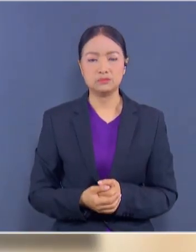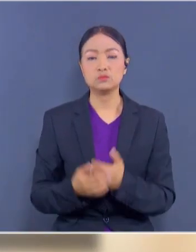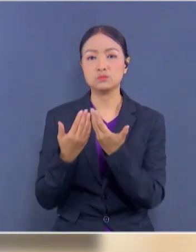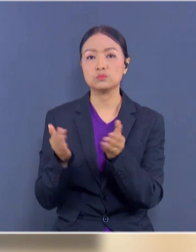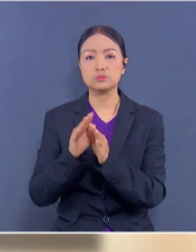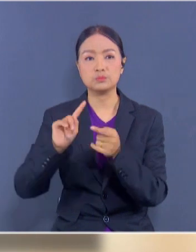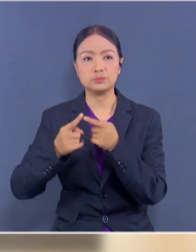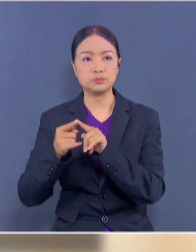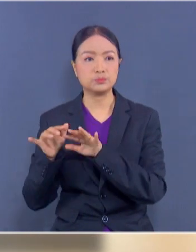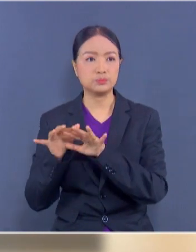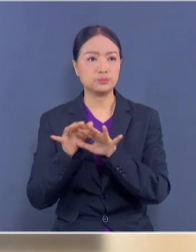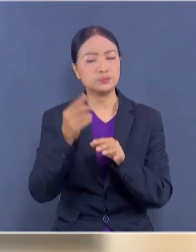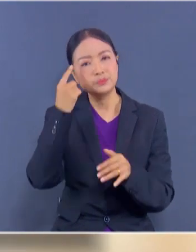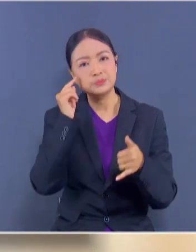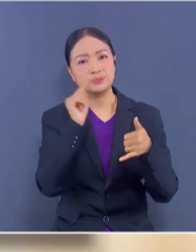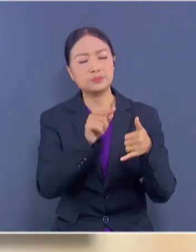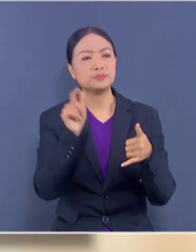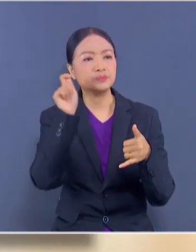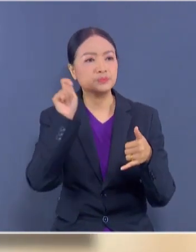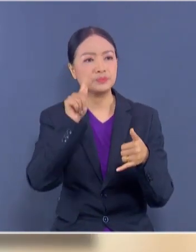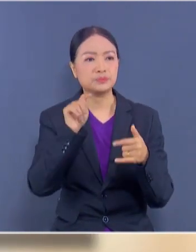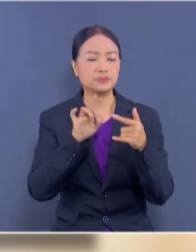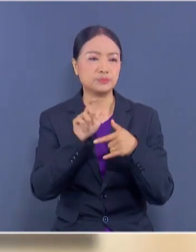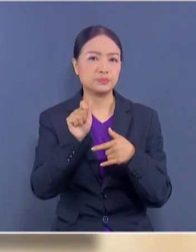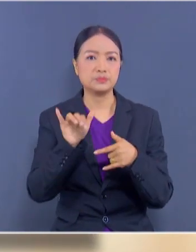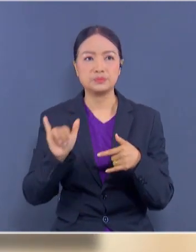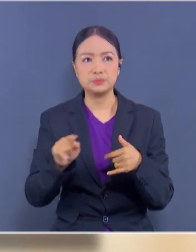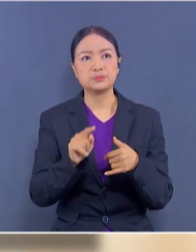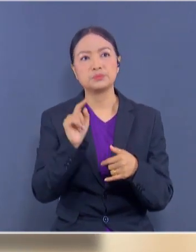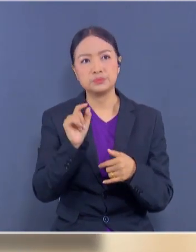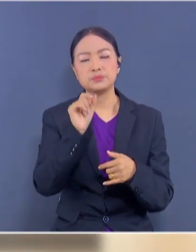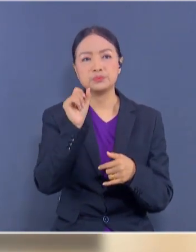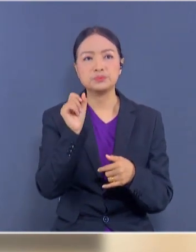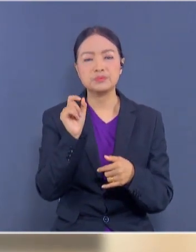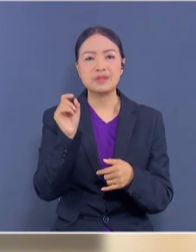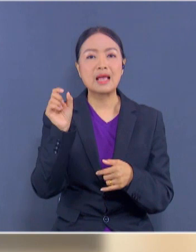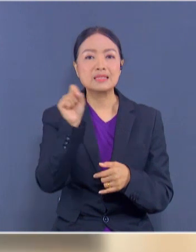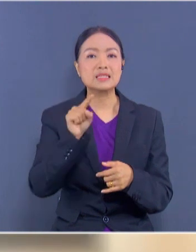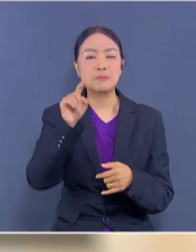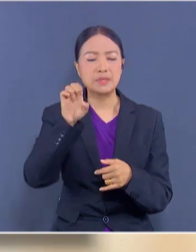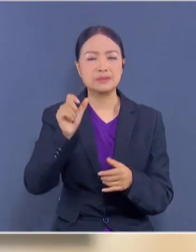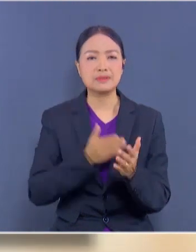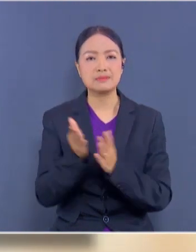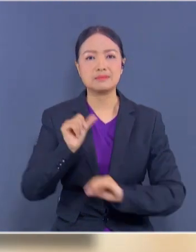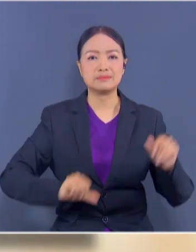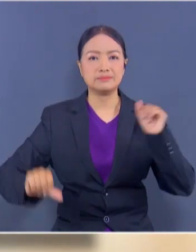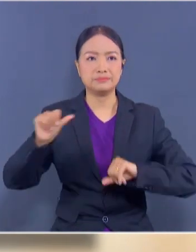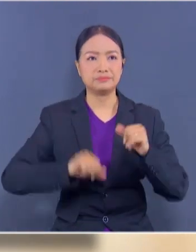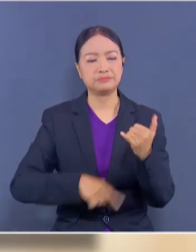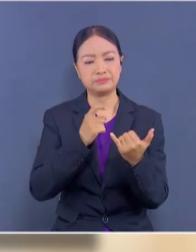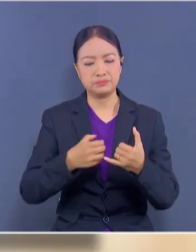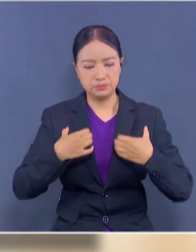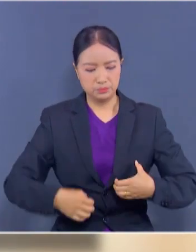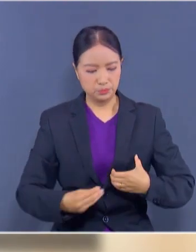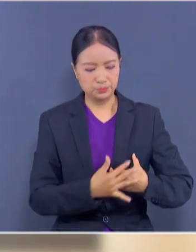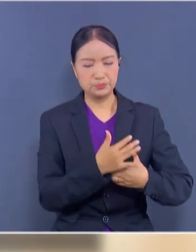ครอบครัวและเพื่อนพ้องต่างยังคงคิดถึงอาต้อยเศรษฐาสิรฉายาศิลปินแห่งชาติสาขาศิลปะการแสดงที่จากไปด้วยโรคมะเร็งป